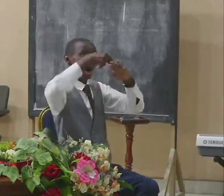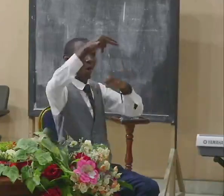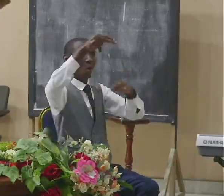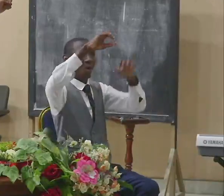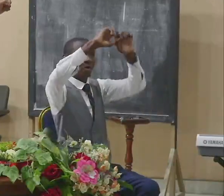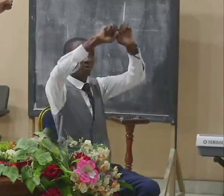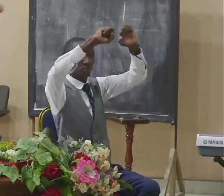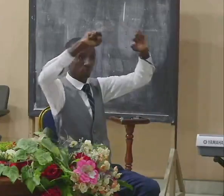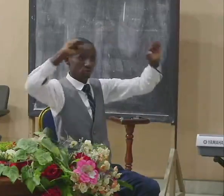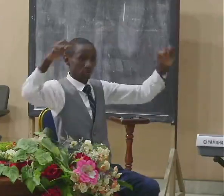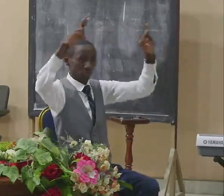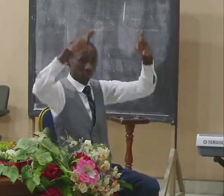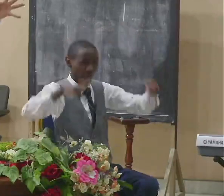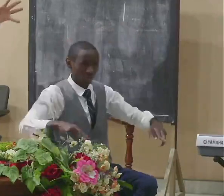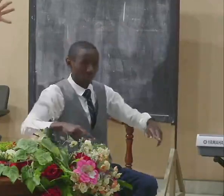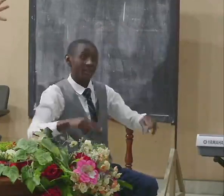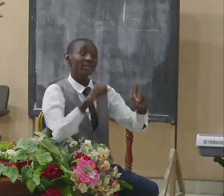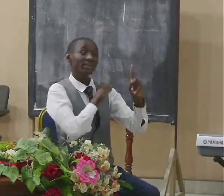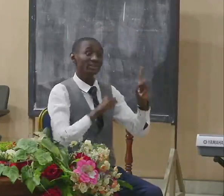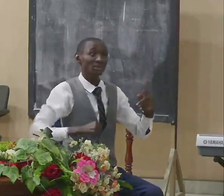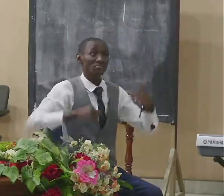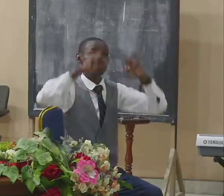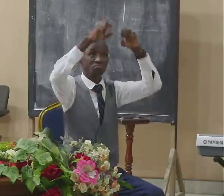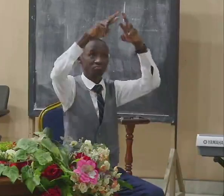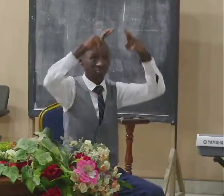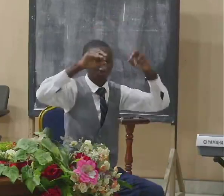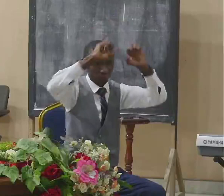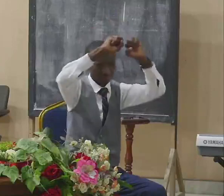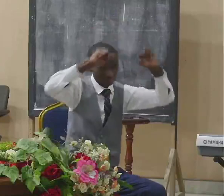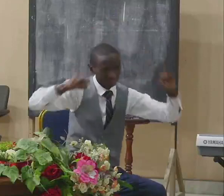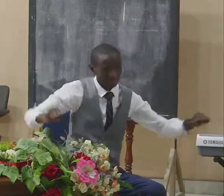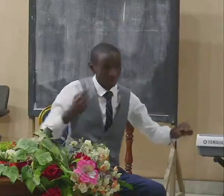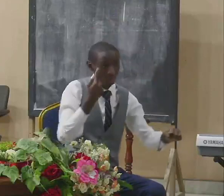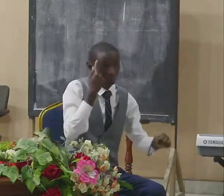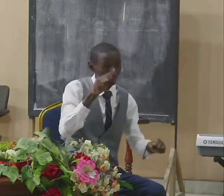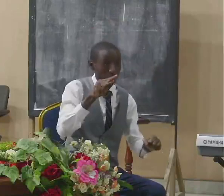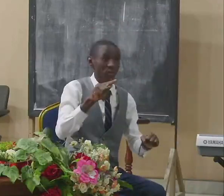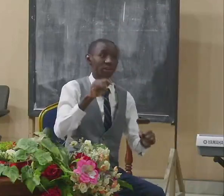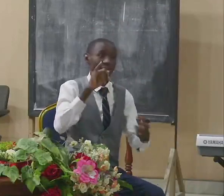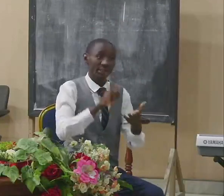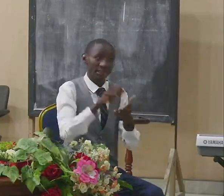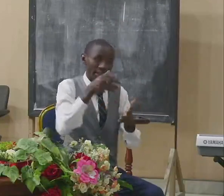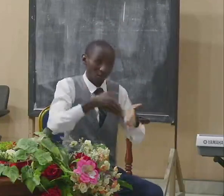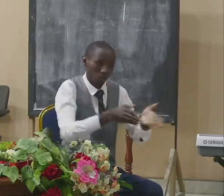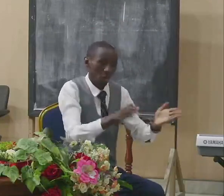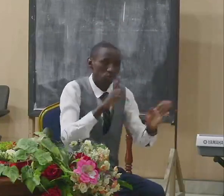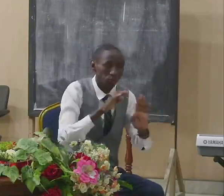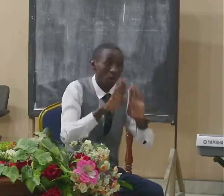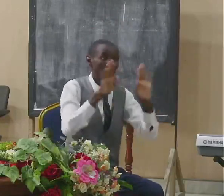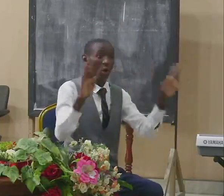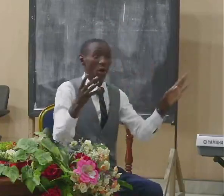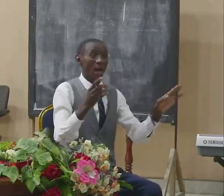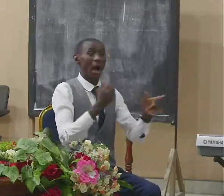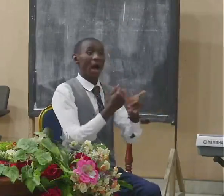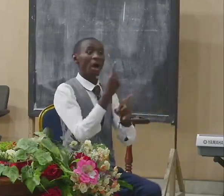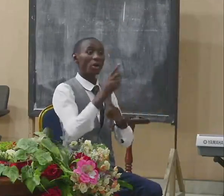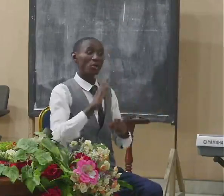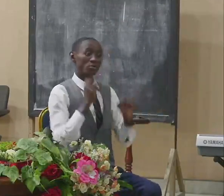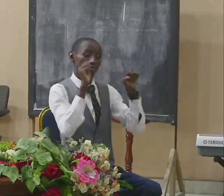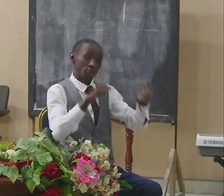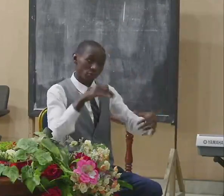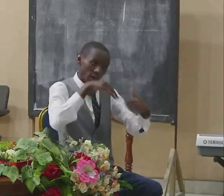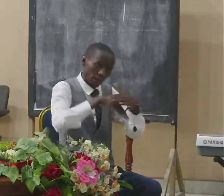mpaka chini ikapasuka. Ikapasuliwa. Juu ya kusema njia imekuwa wazi. Sasa tunaweza